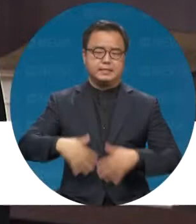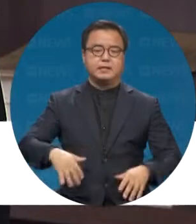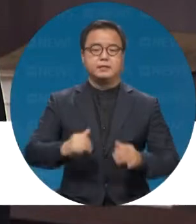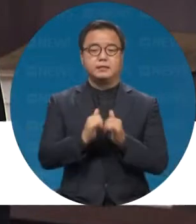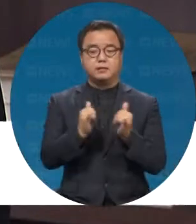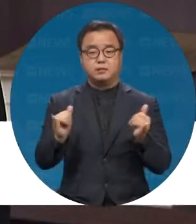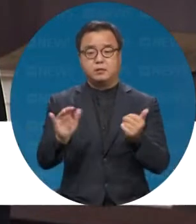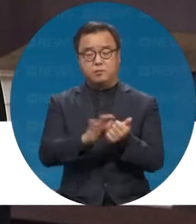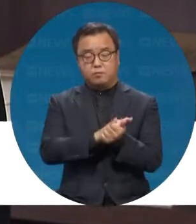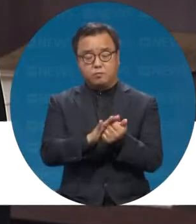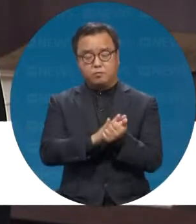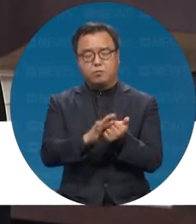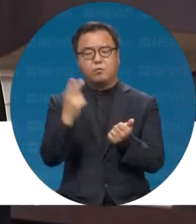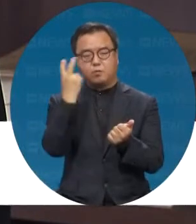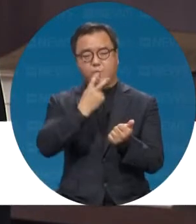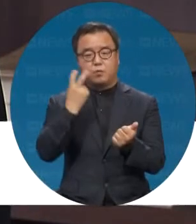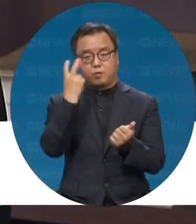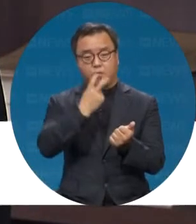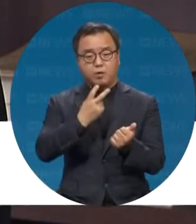보호하는 그런